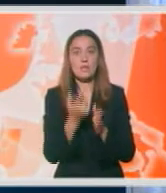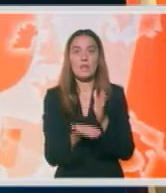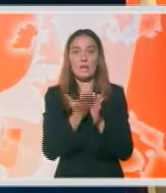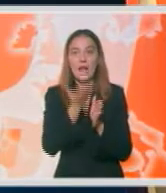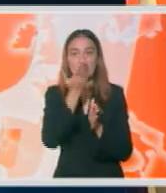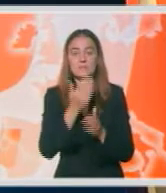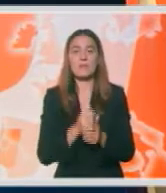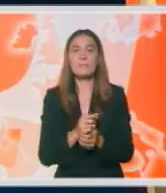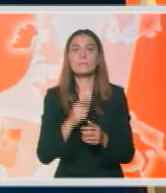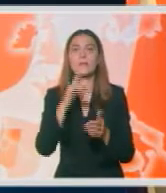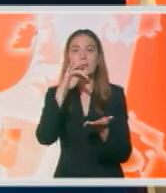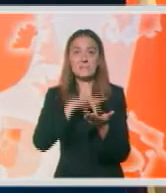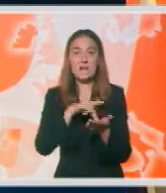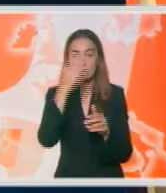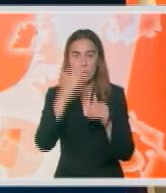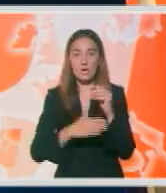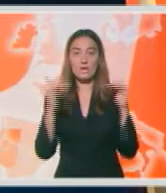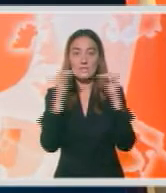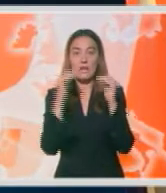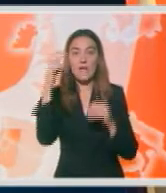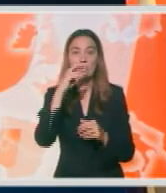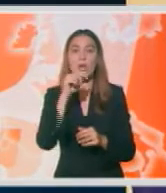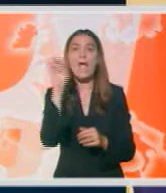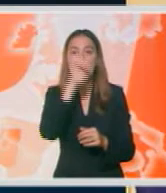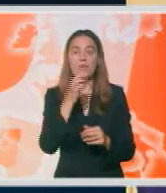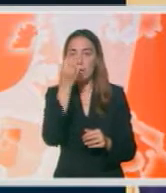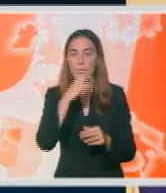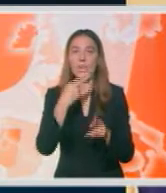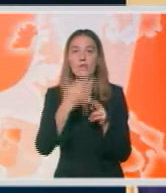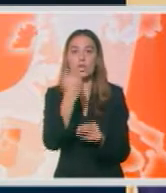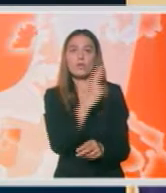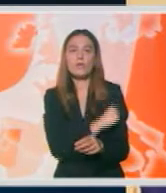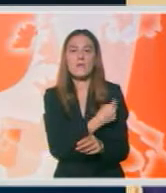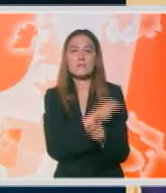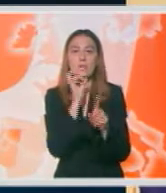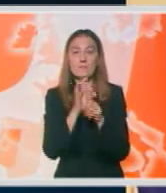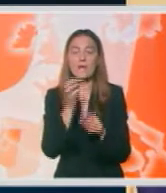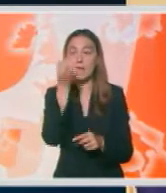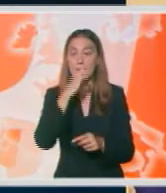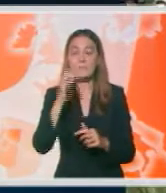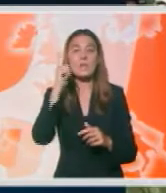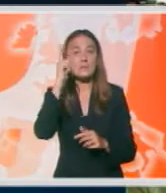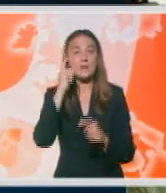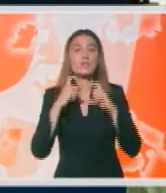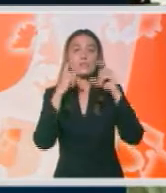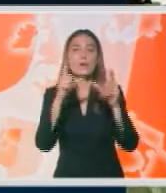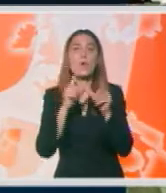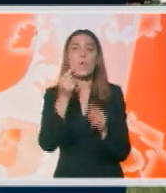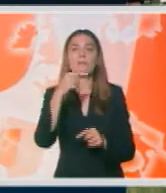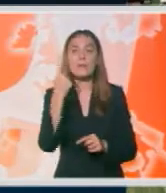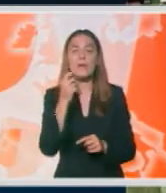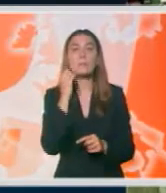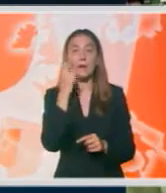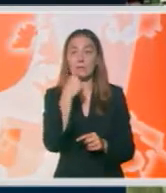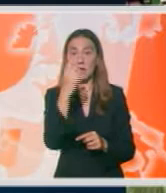da raste. Na srednji rok, saglasni su ekonomisti, evro je ipak bolje rešenje od švajcarskog franka. Najbolje je za građane zadužiti se u dinarima, ali kada